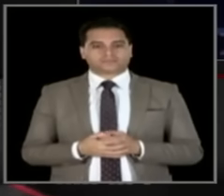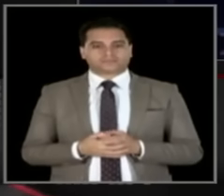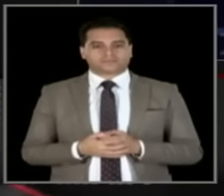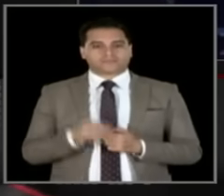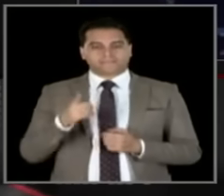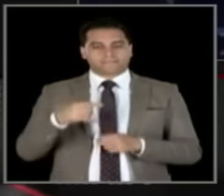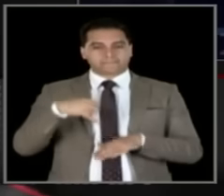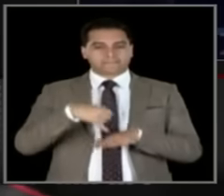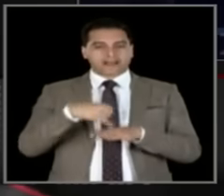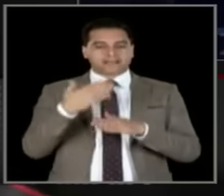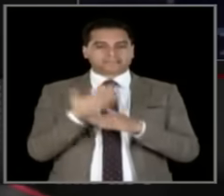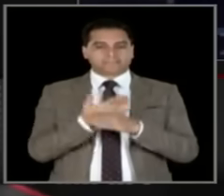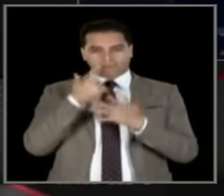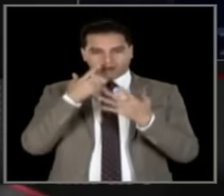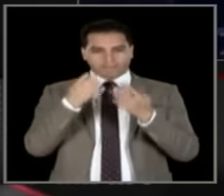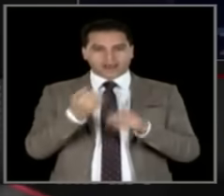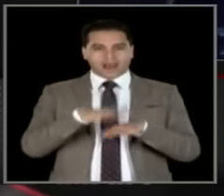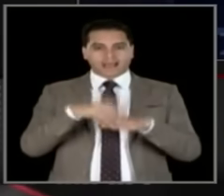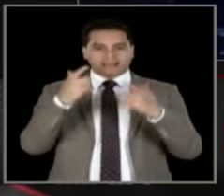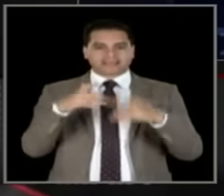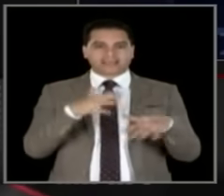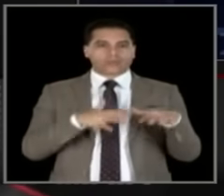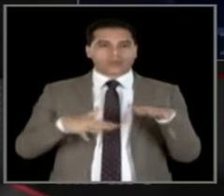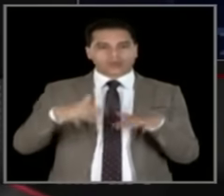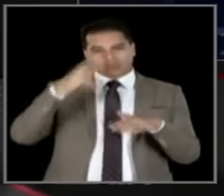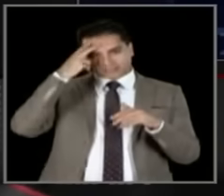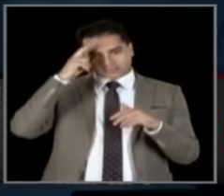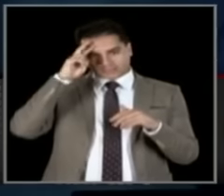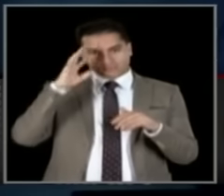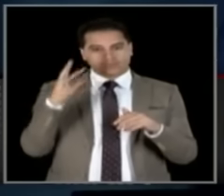كان مركز لحكم الدولة العثمانية.